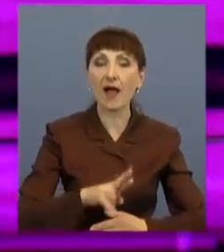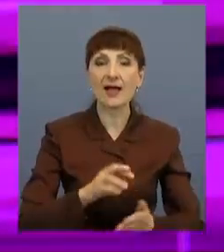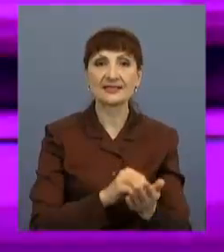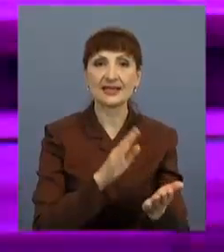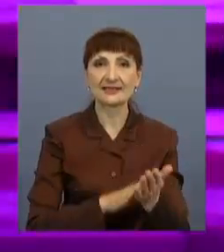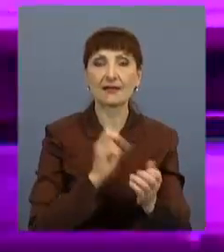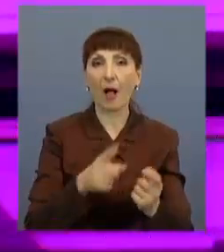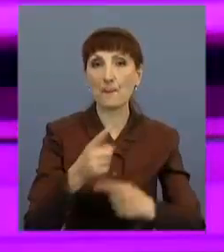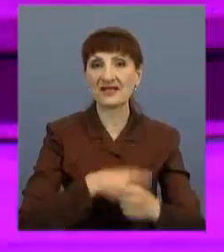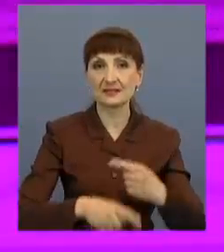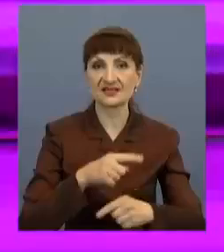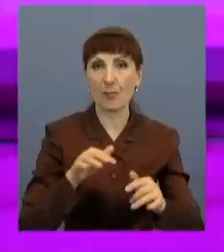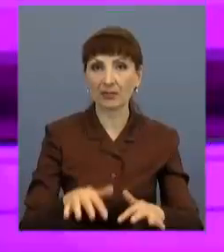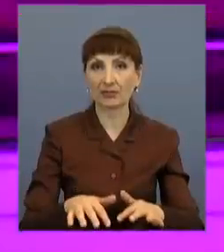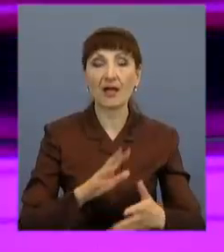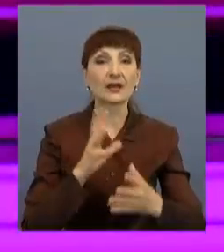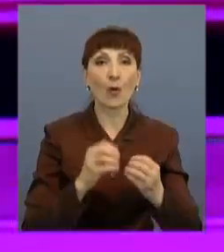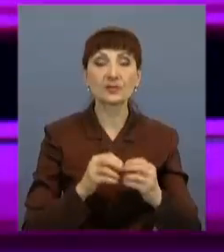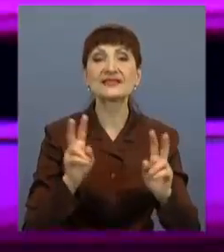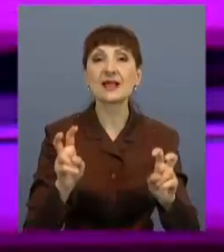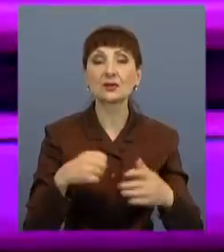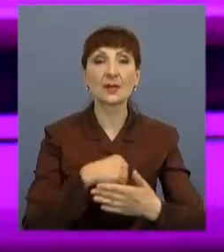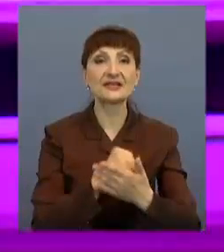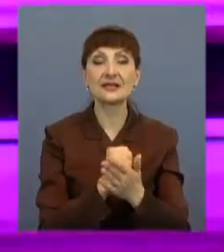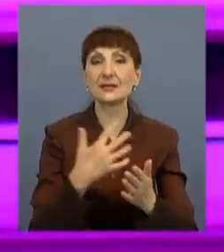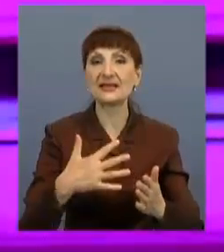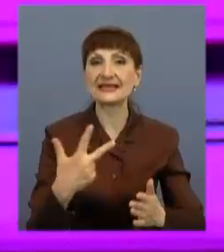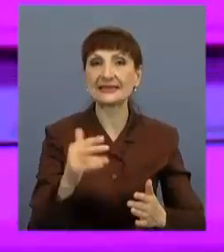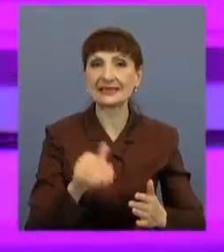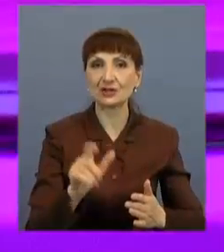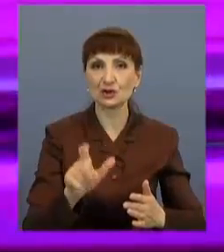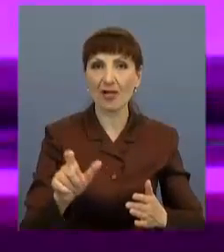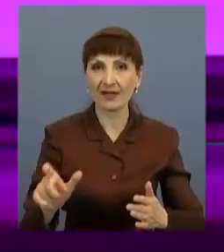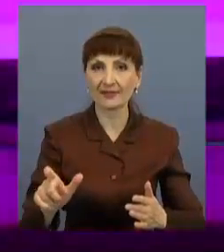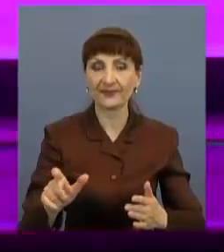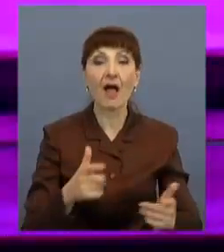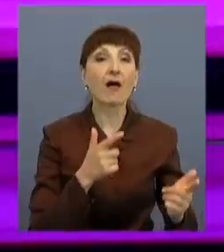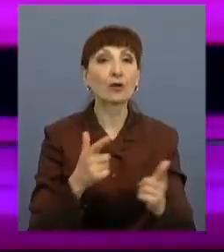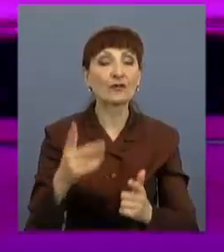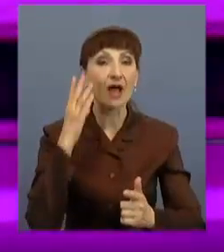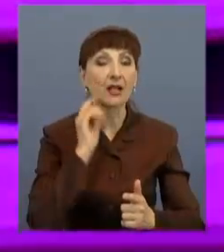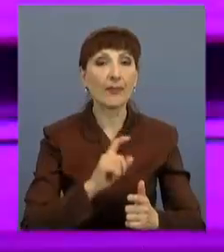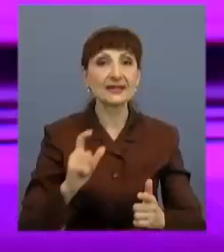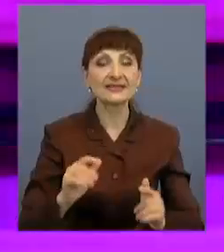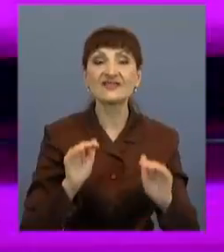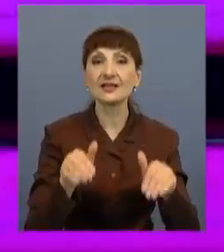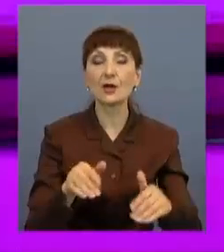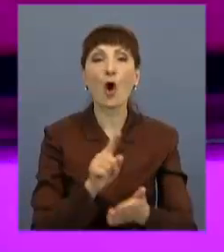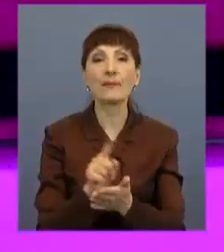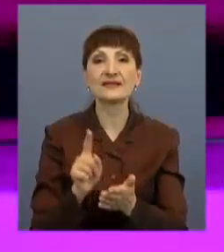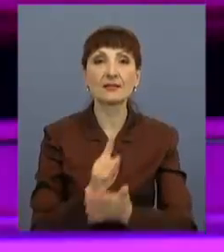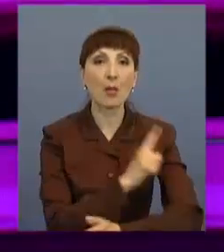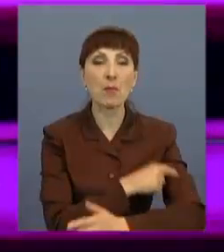как бизнесмены. Таким образом, статус определили 53 тысячи человек. О готовности алматинцев к внедрению